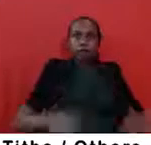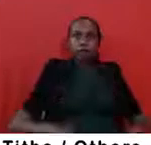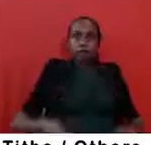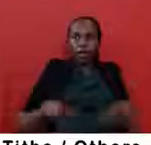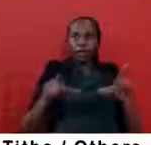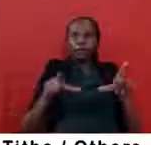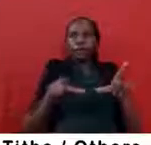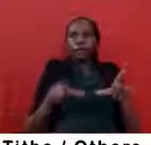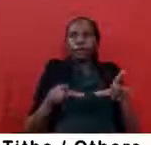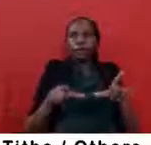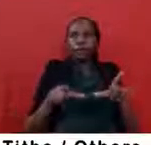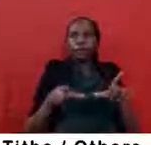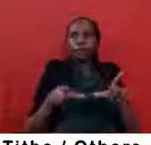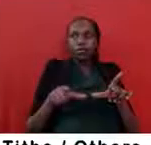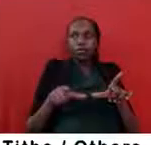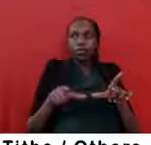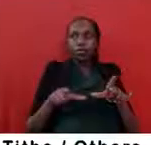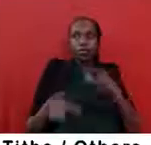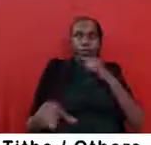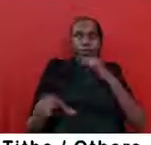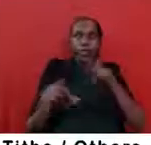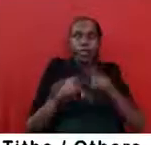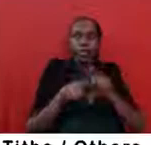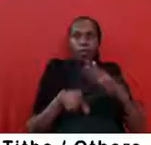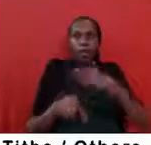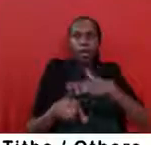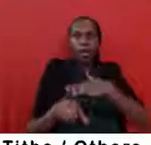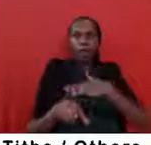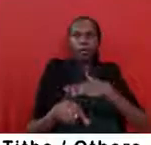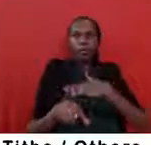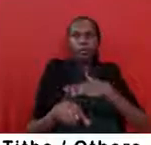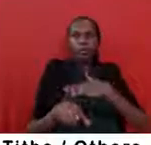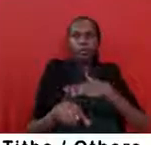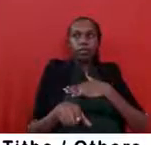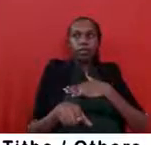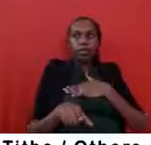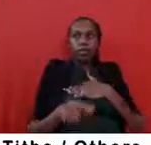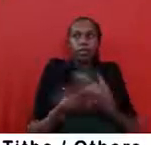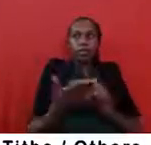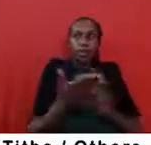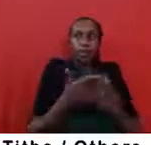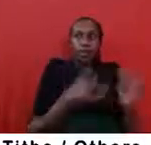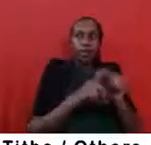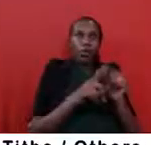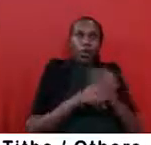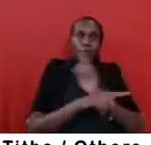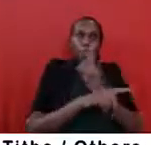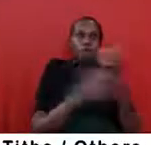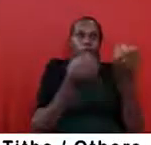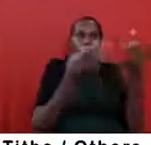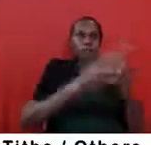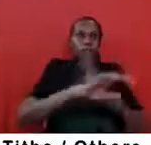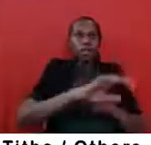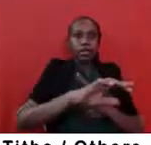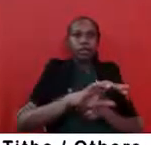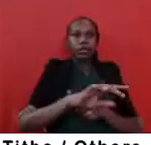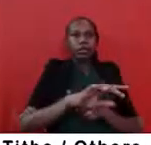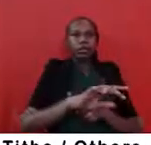hai. Dugu zangu wapendwa, maandiko matakatifu yatuonya mahali